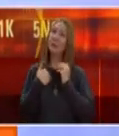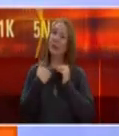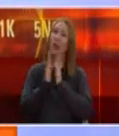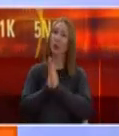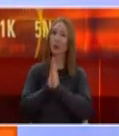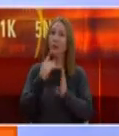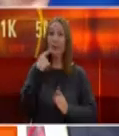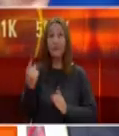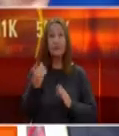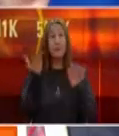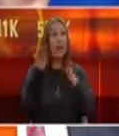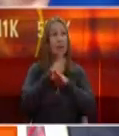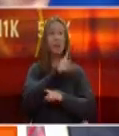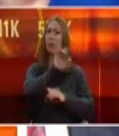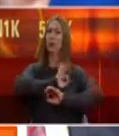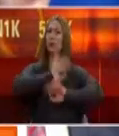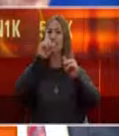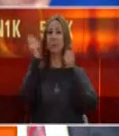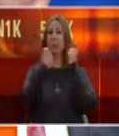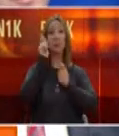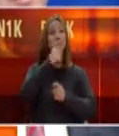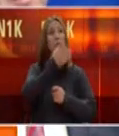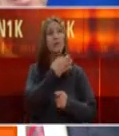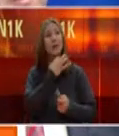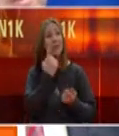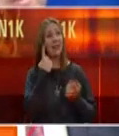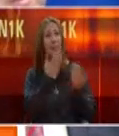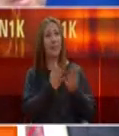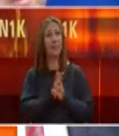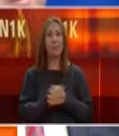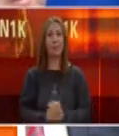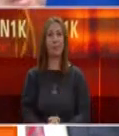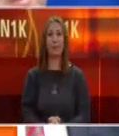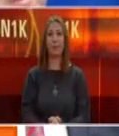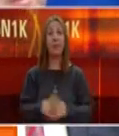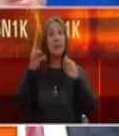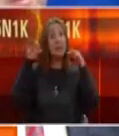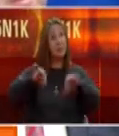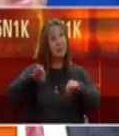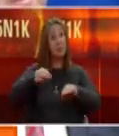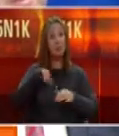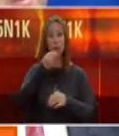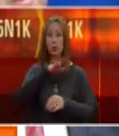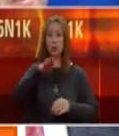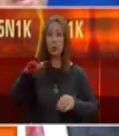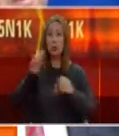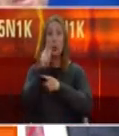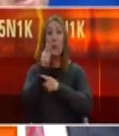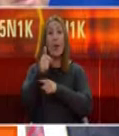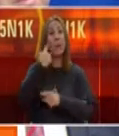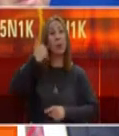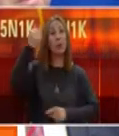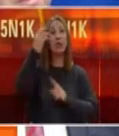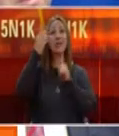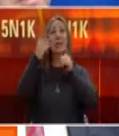Ama siz gerçekten müthiş bir iş yapıyorsunuz. Ne yapıyorsunuz? Sizden dinleyelim. Şimdi şöyle anlatayım. Biz Çocuk Şube Müdürlüğü olarak